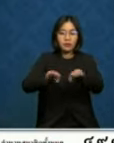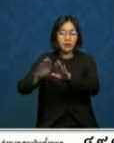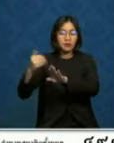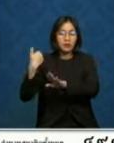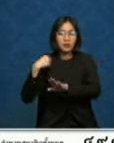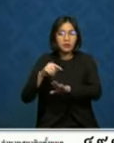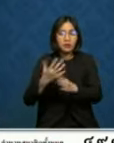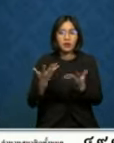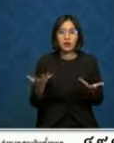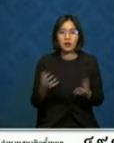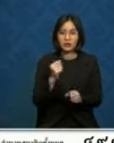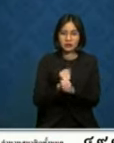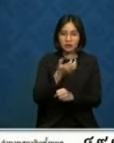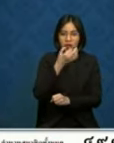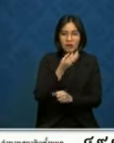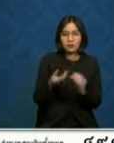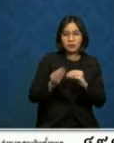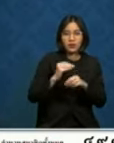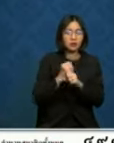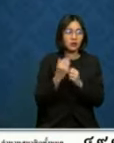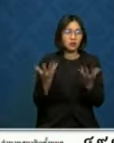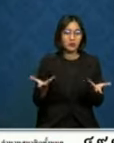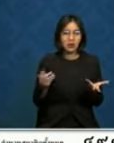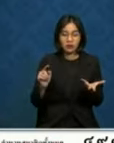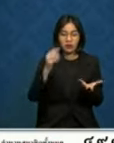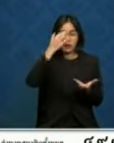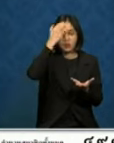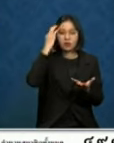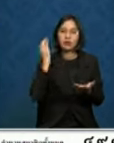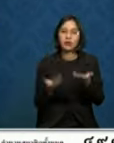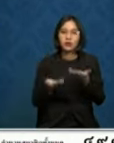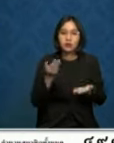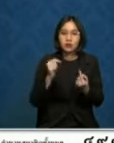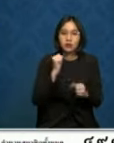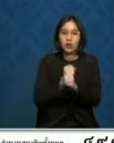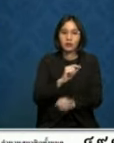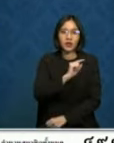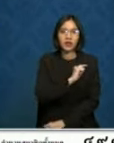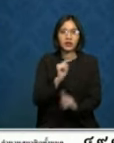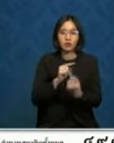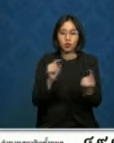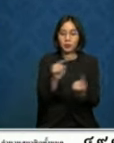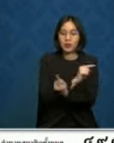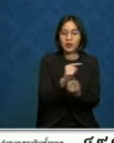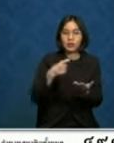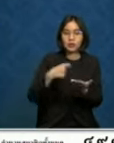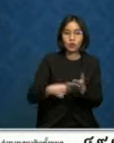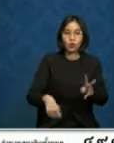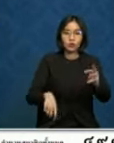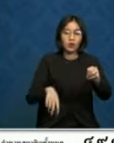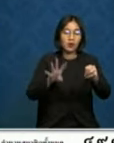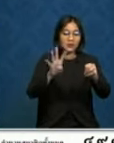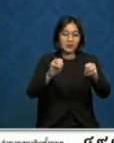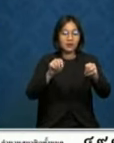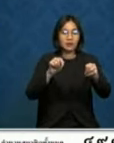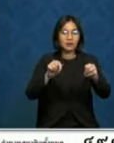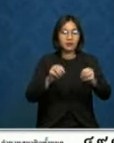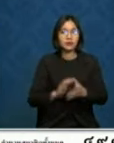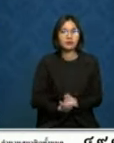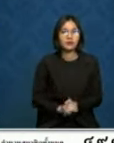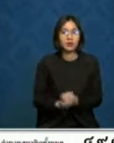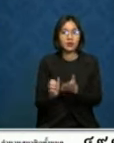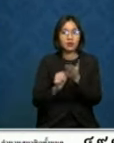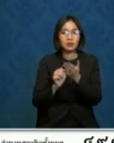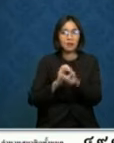บนี้คนจะมีงานทำเพิ่มขึ้นยังไงคะหรือจะเป็นผลงานเรื่องภารกิจด้านประกันสังคมมาตรา40ค่ะเมื่อไหร่จ